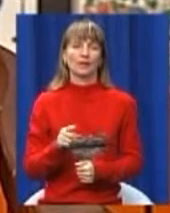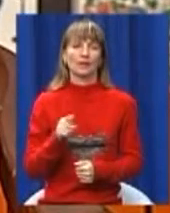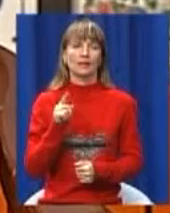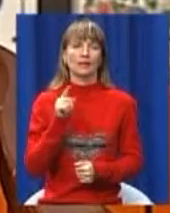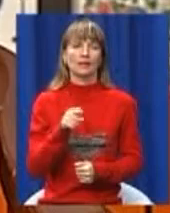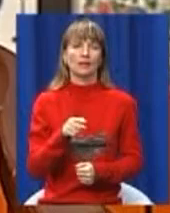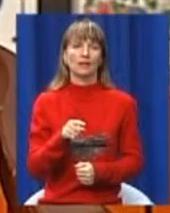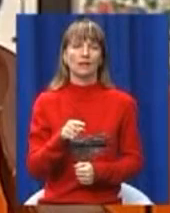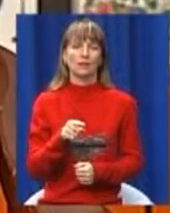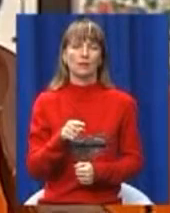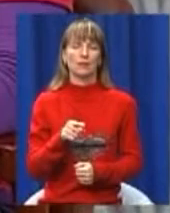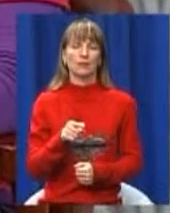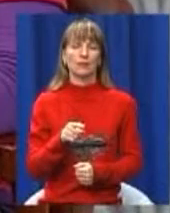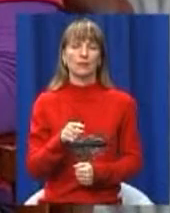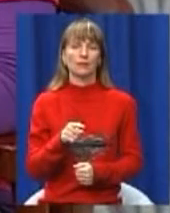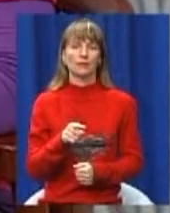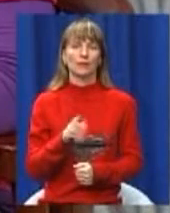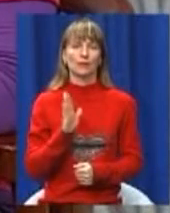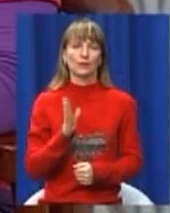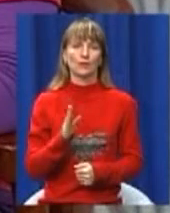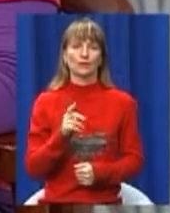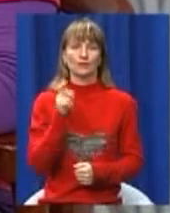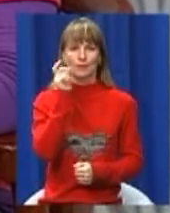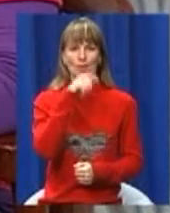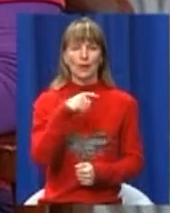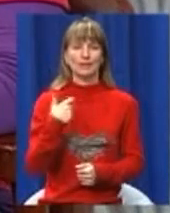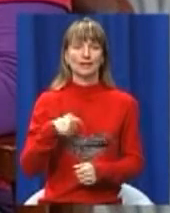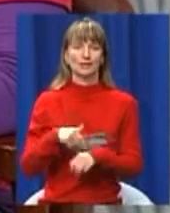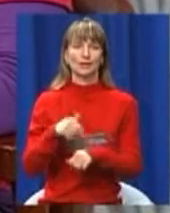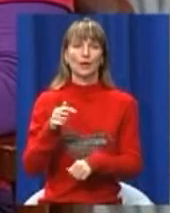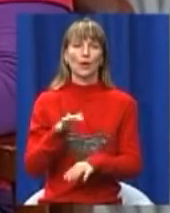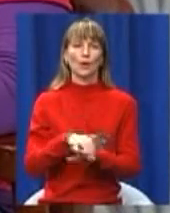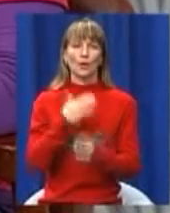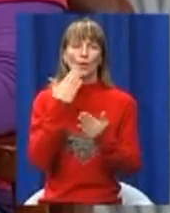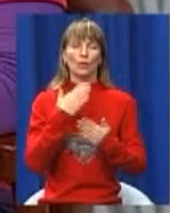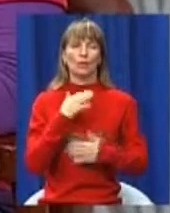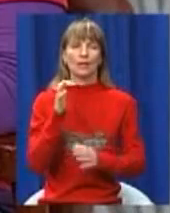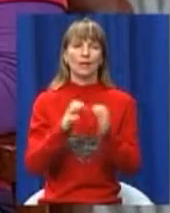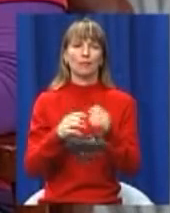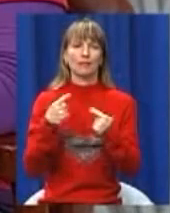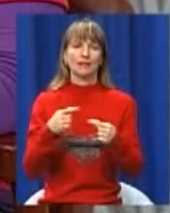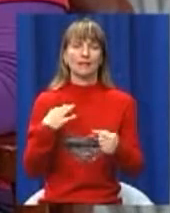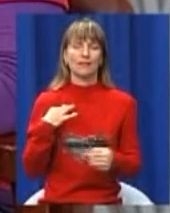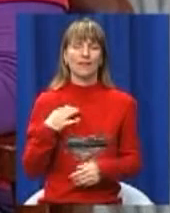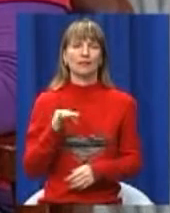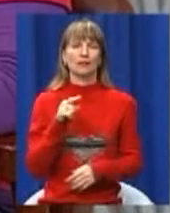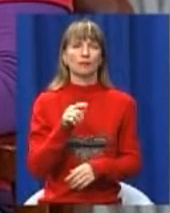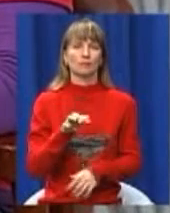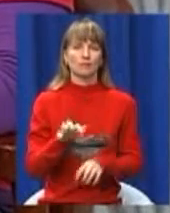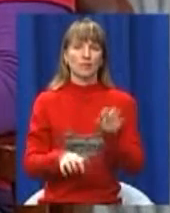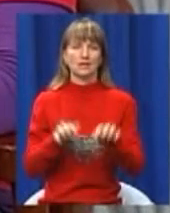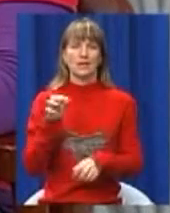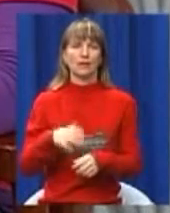все роздаруть. Так, можливо, я з тобою погоджусь, так, що котики, вони люблять дряпати всі різні речі, і вони там ракету